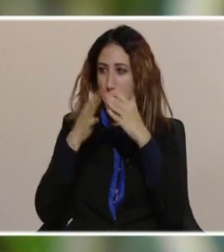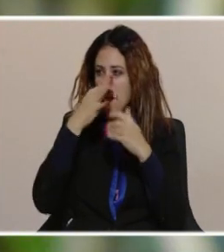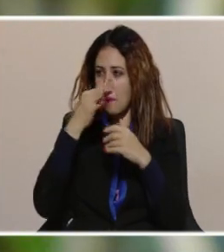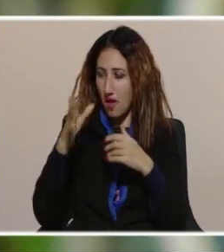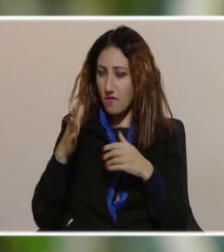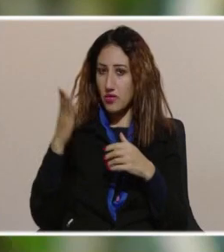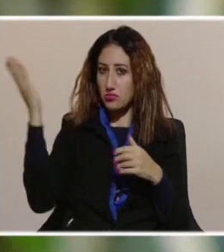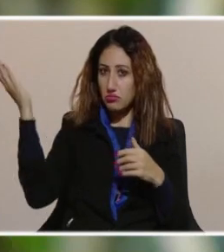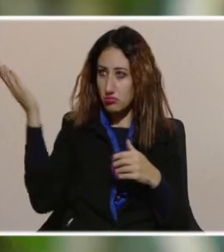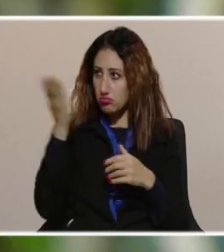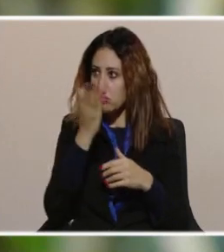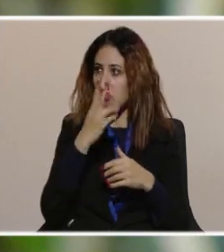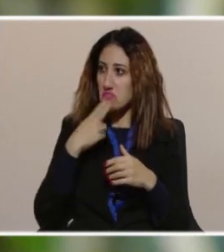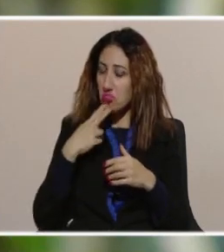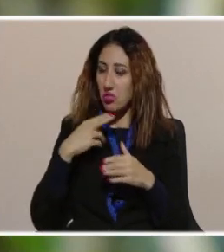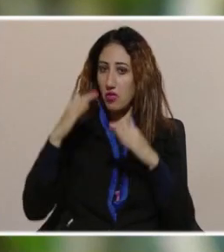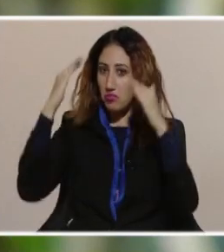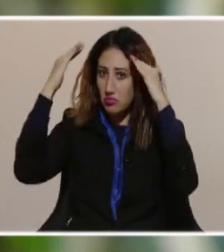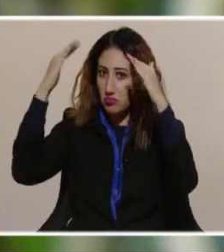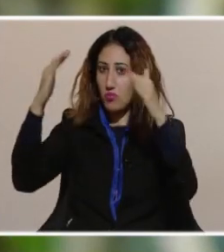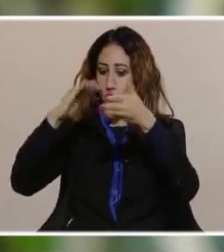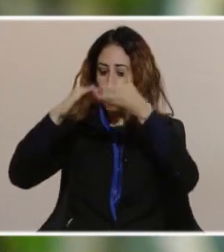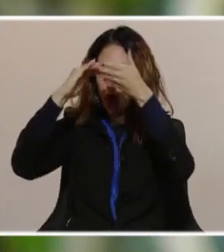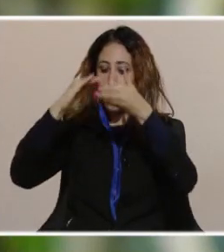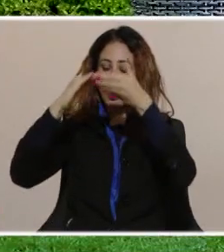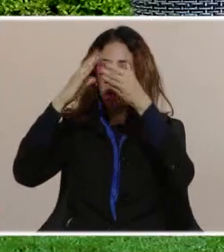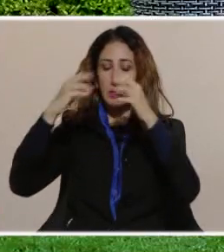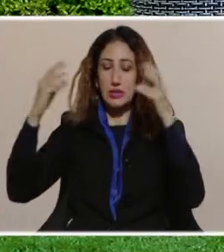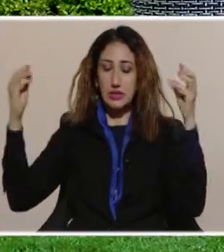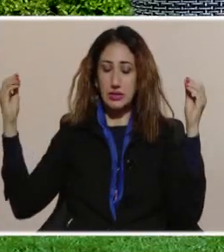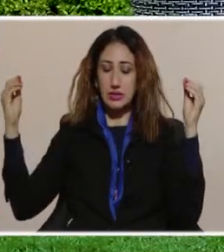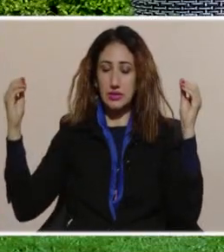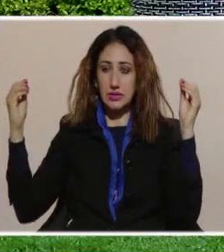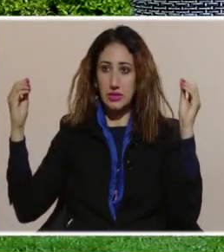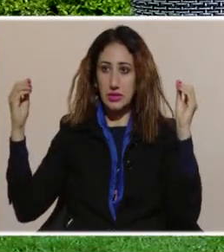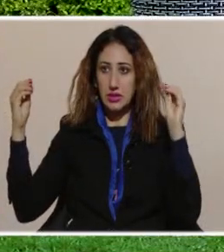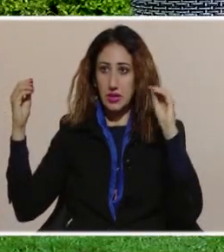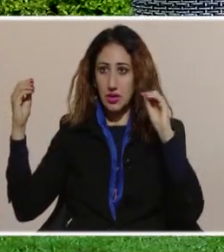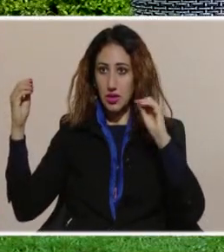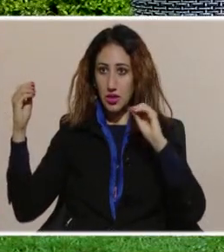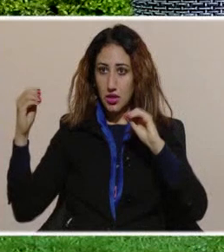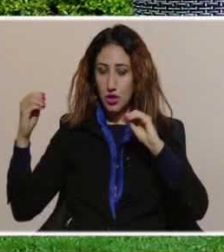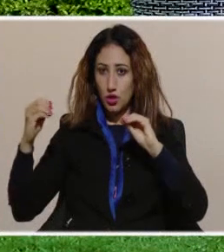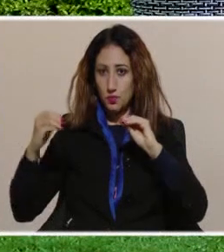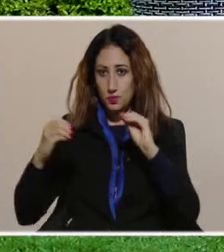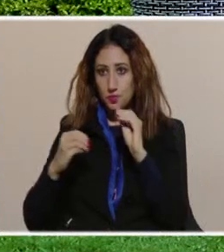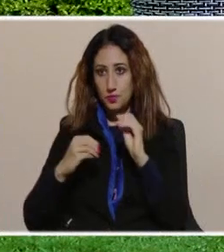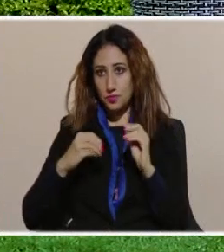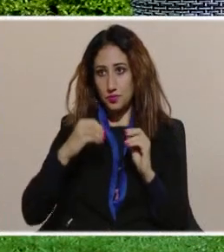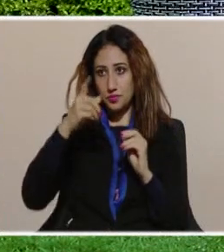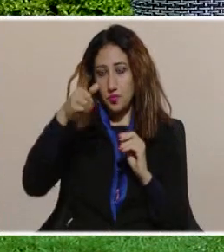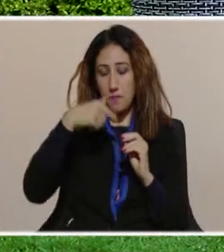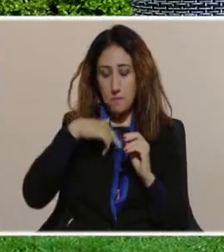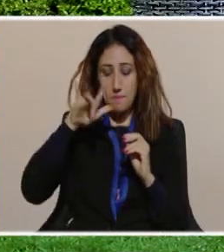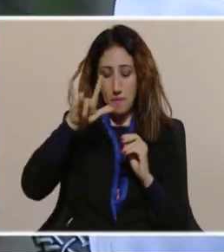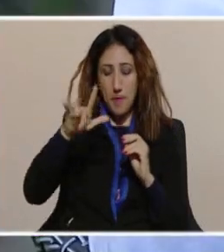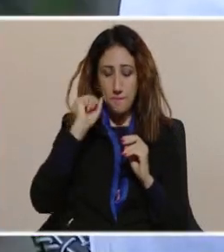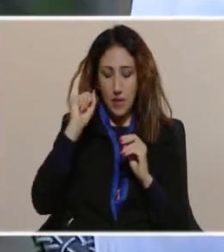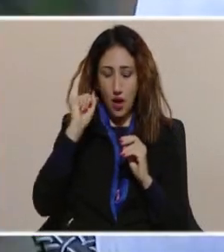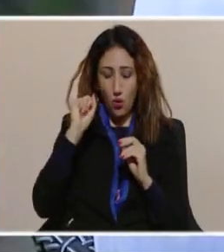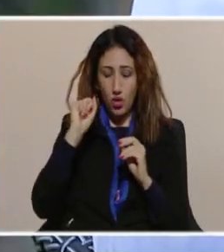انت عملت كتير موضوع العشوائيات. فعشان كده من المساتر اللي انا بحبها قوي